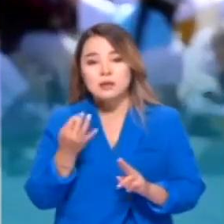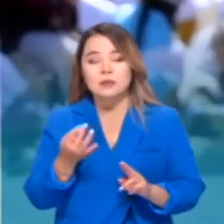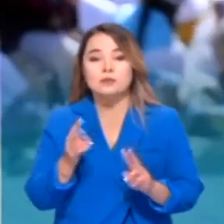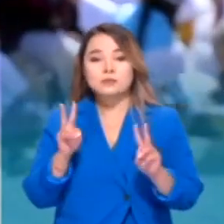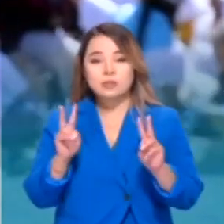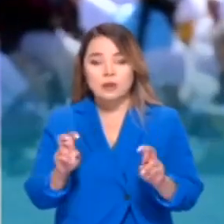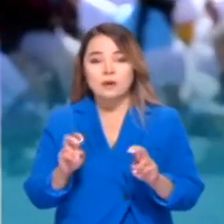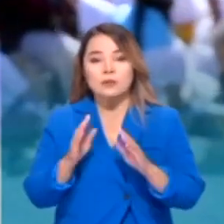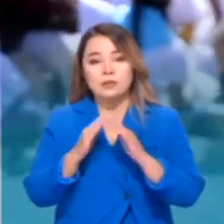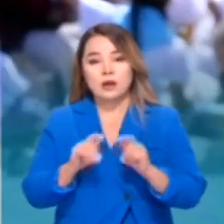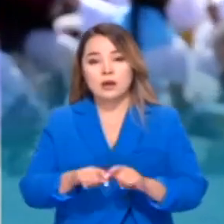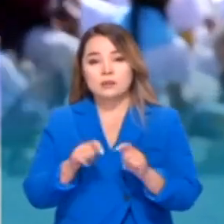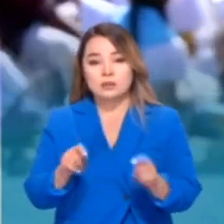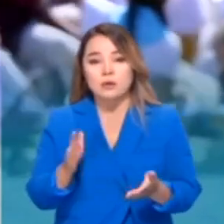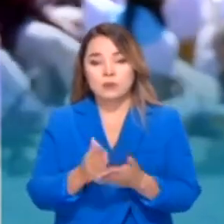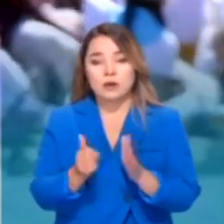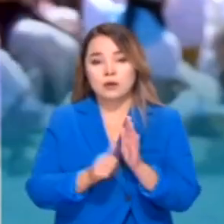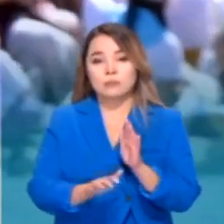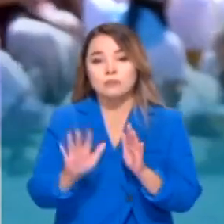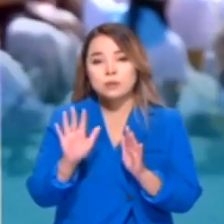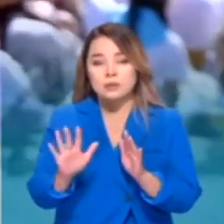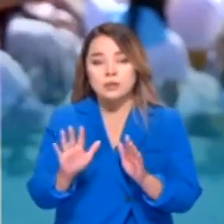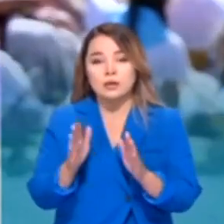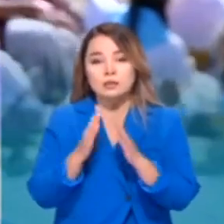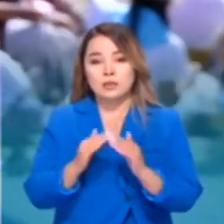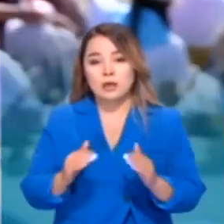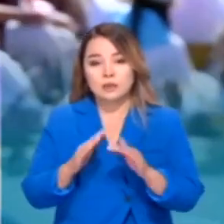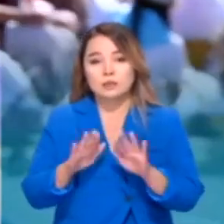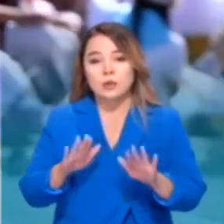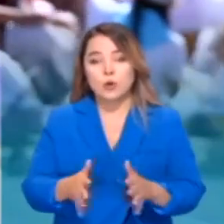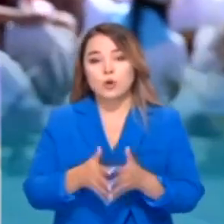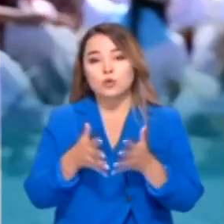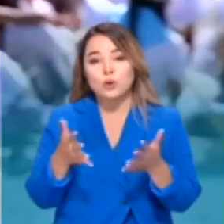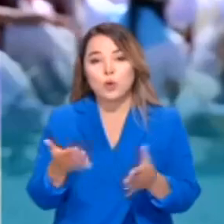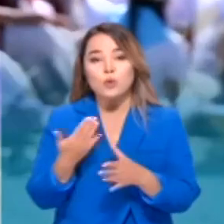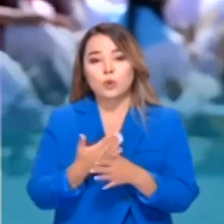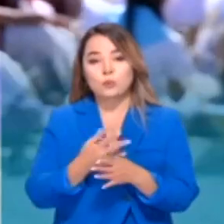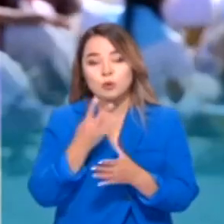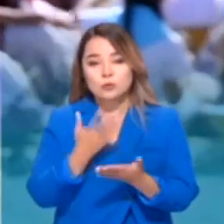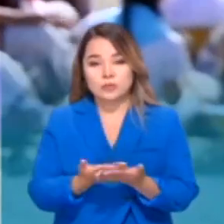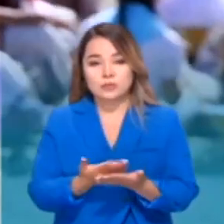мектептің қасында аштық. Осы 65 тематикалық лагерлердің өздері үлкен көмек көрсетті.